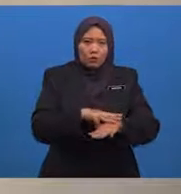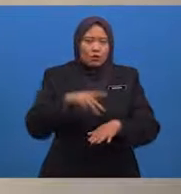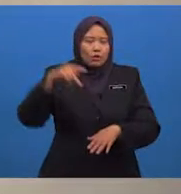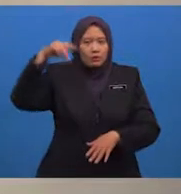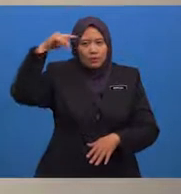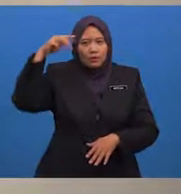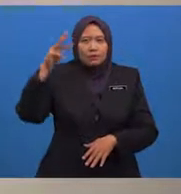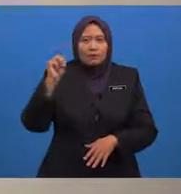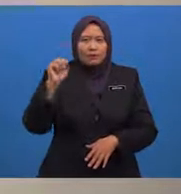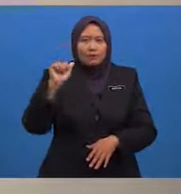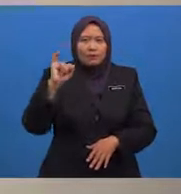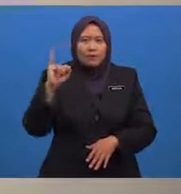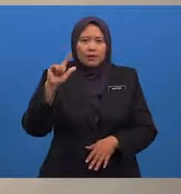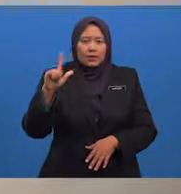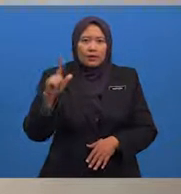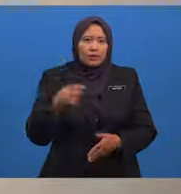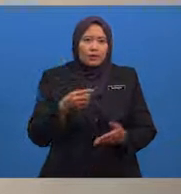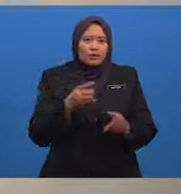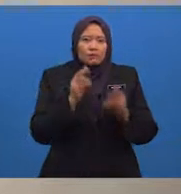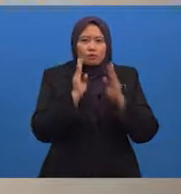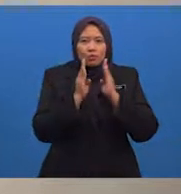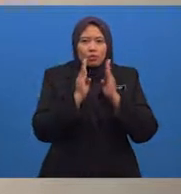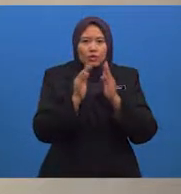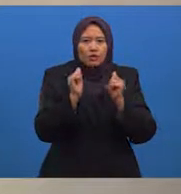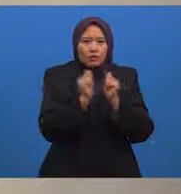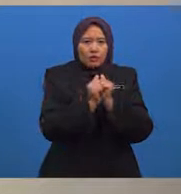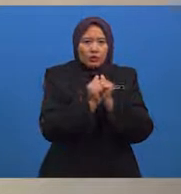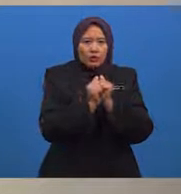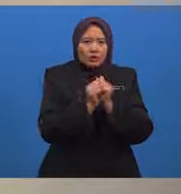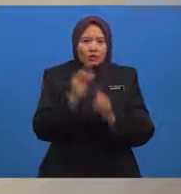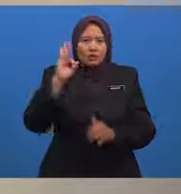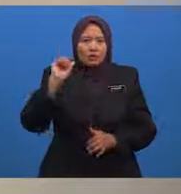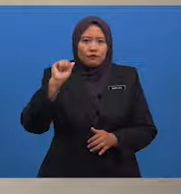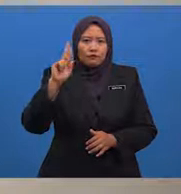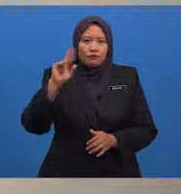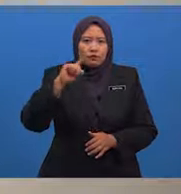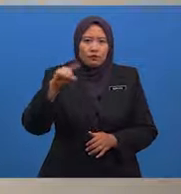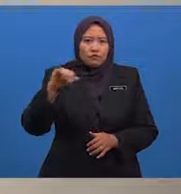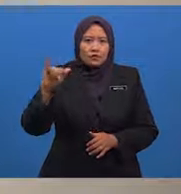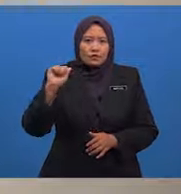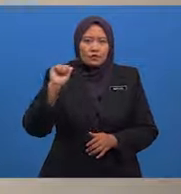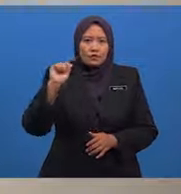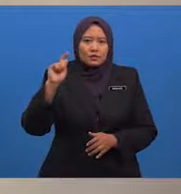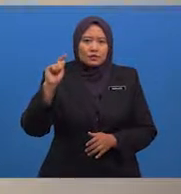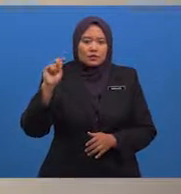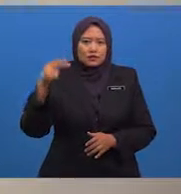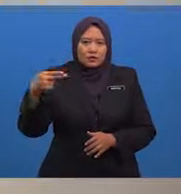Yati pun sampai. Yati bertanyakan khabar ibu dan